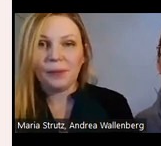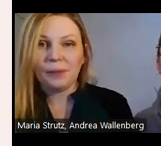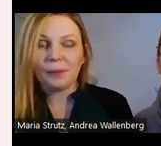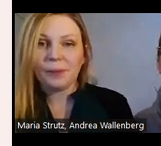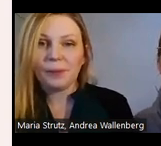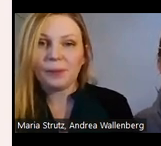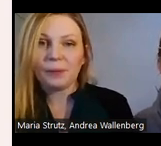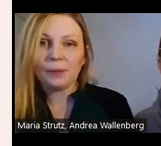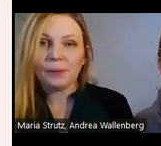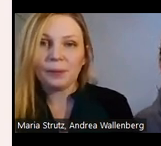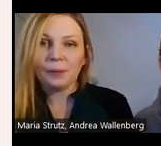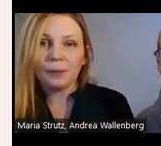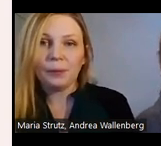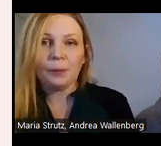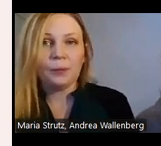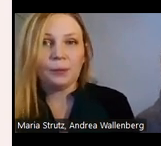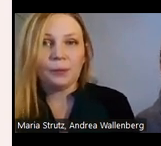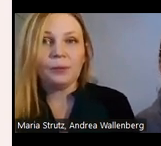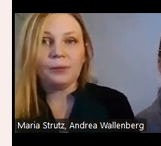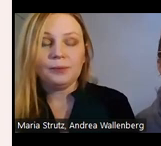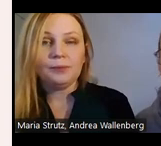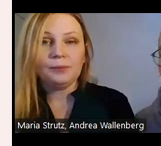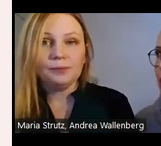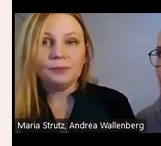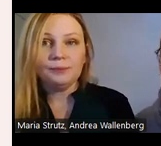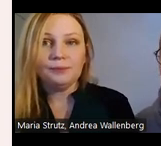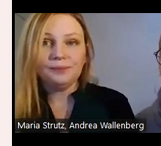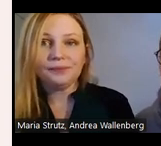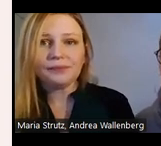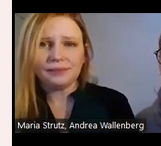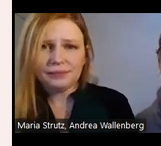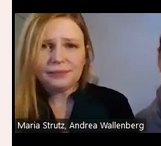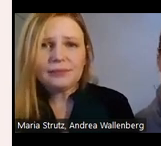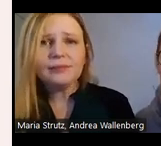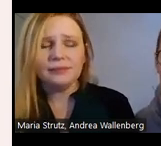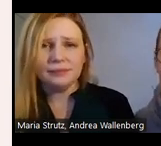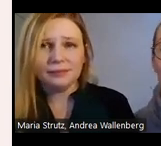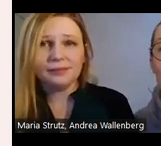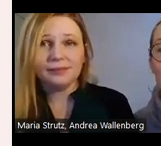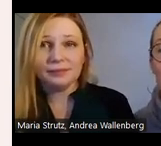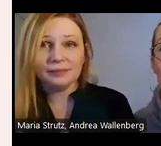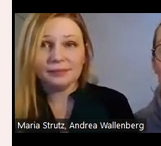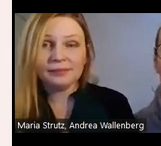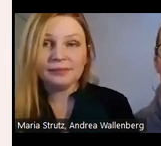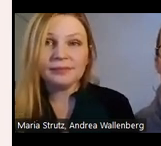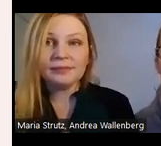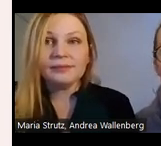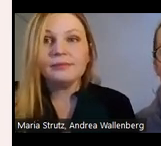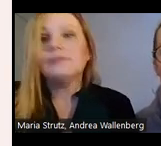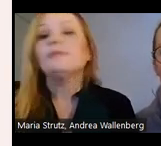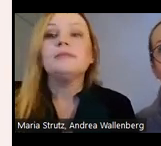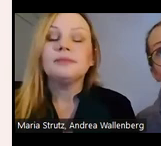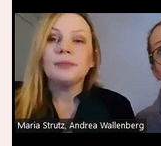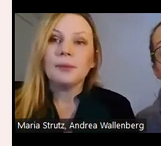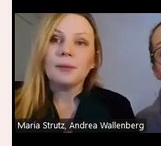vårdnadshavare som kan behöva stöd i just vad gör man den första tiden. Jag har träffat föräldrar på min mottagning som